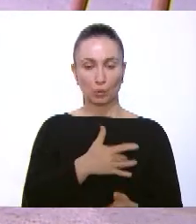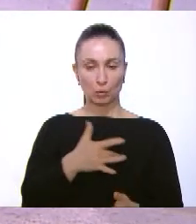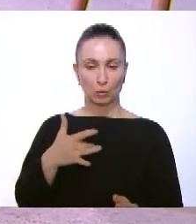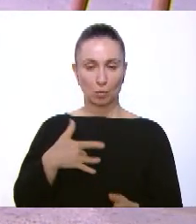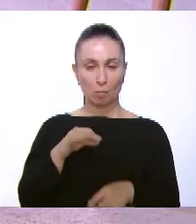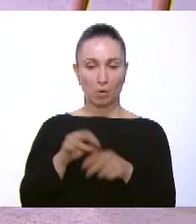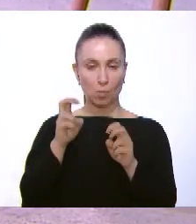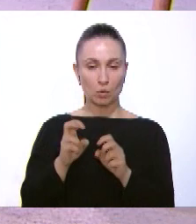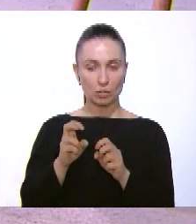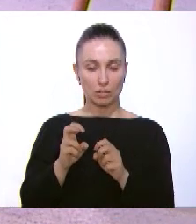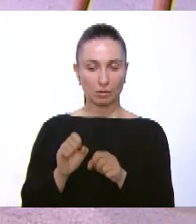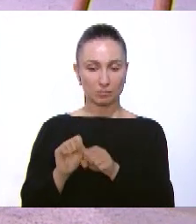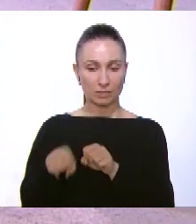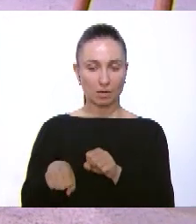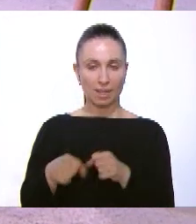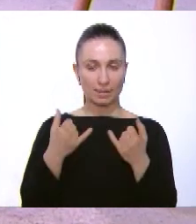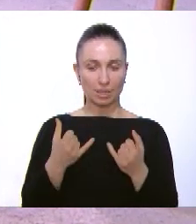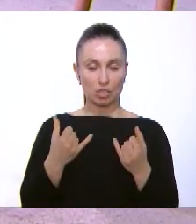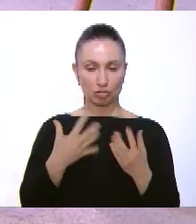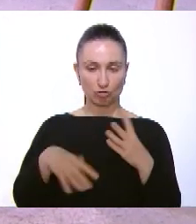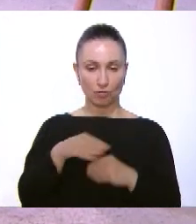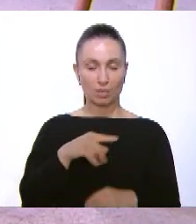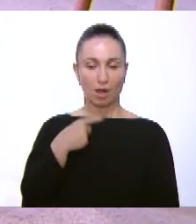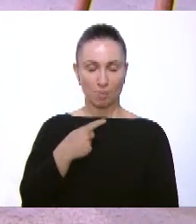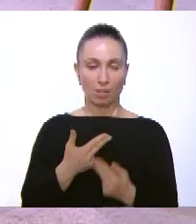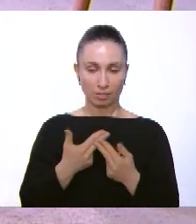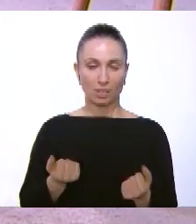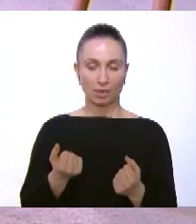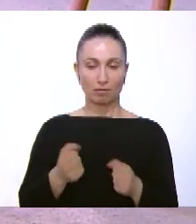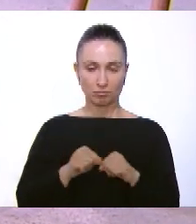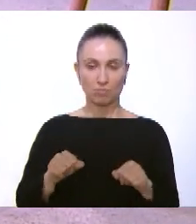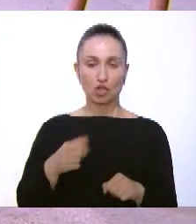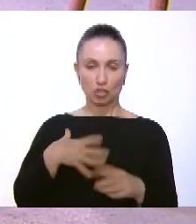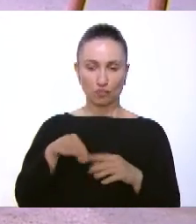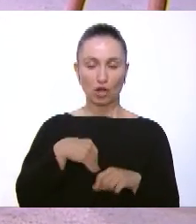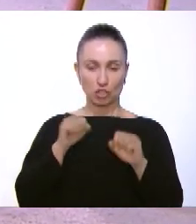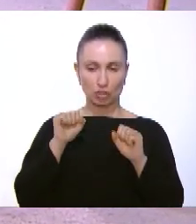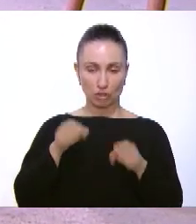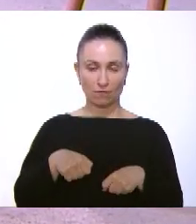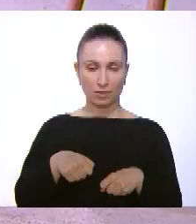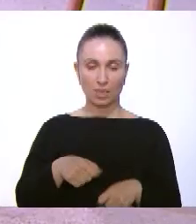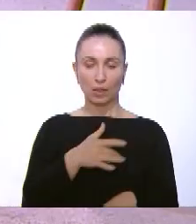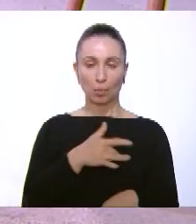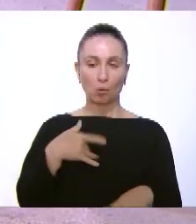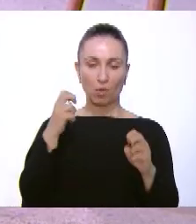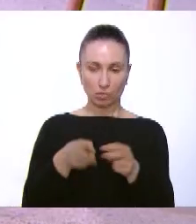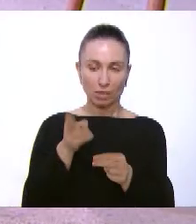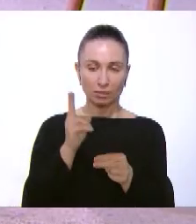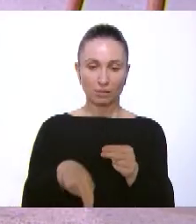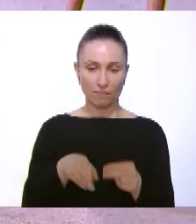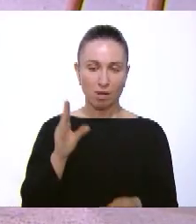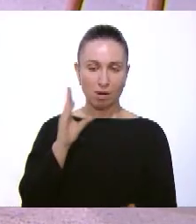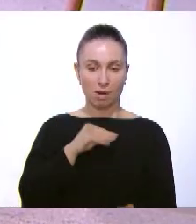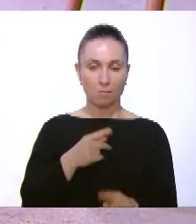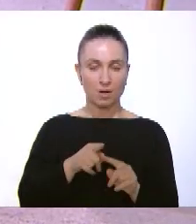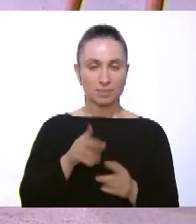ტუბერკულოზის დამარცხება, დღეს ჩვენ კატეგორიულად ვამბობთ, დიახ, ჩვენ შეგვიძლია დავასრულოთ ტუბერკულოზი. სწორედ ეს